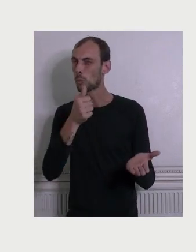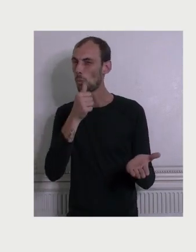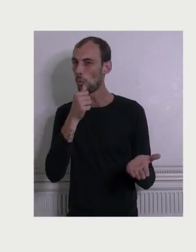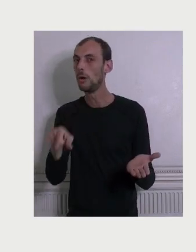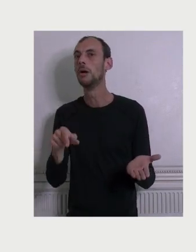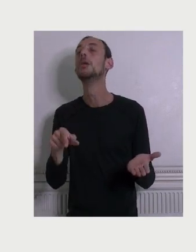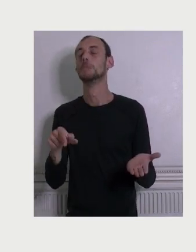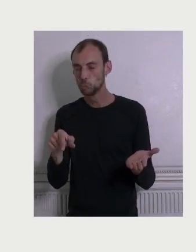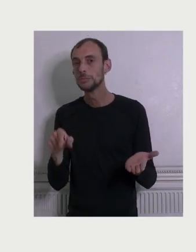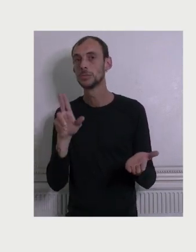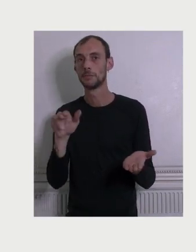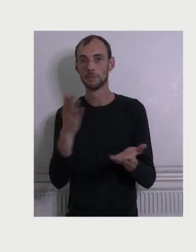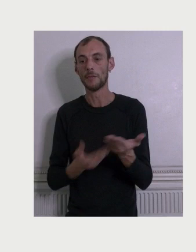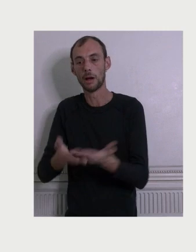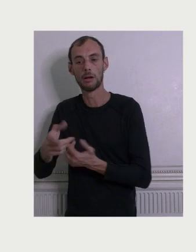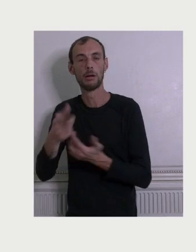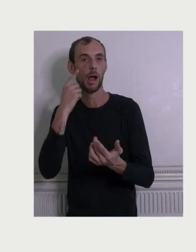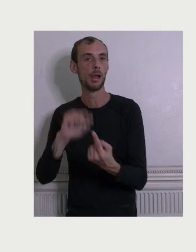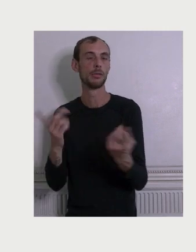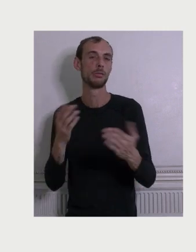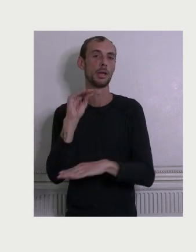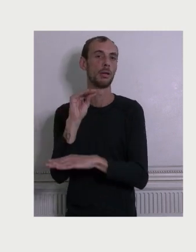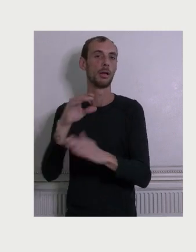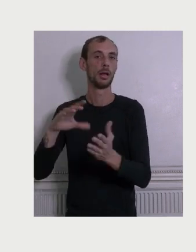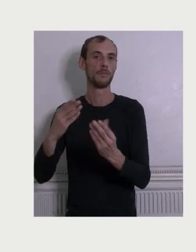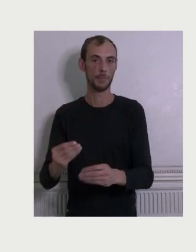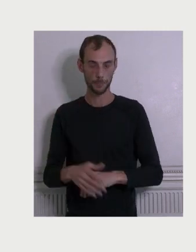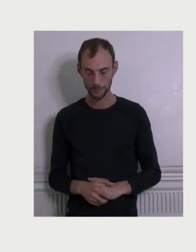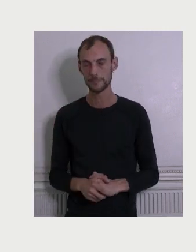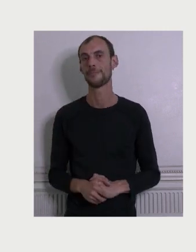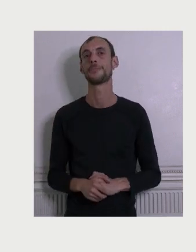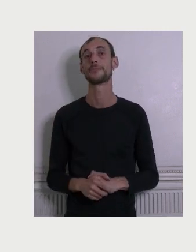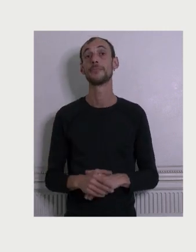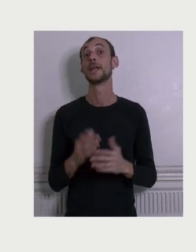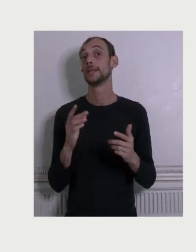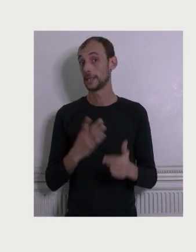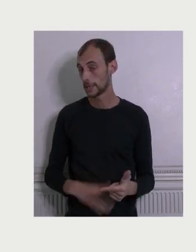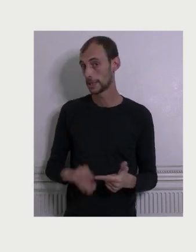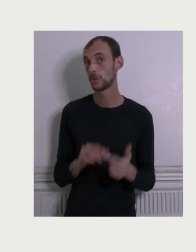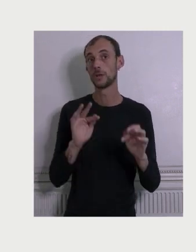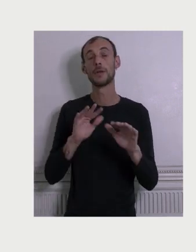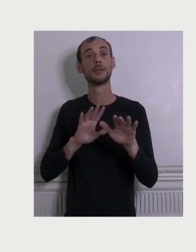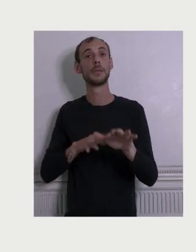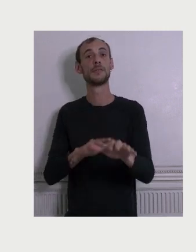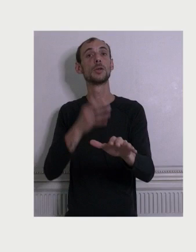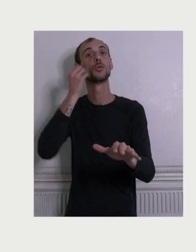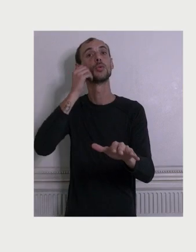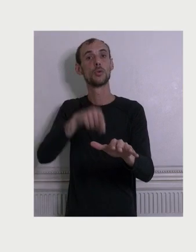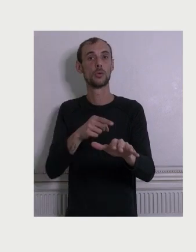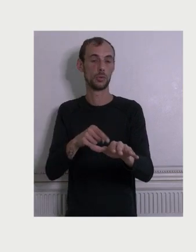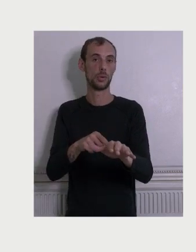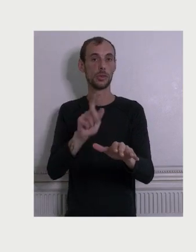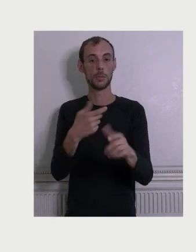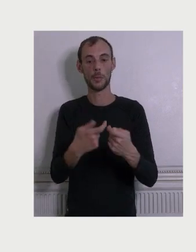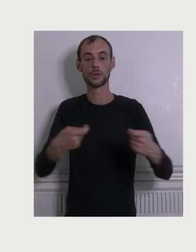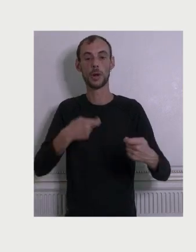tout en garantissant évidemment des conditions de sécurité pour toutes celles et tous ceux qui empruntent l'espace public lorsque celui-ci est éclairé, et on va